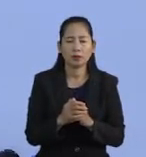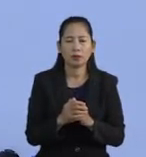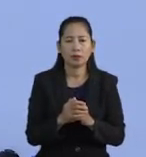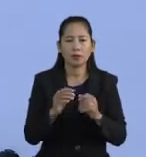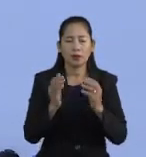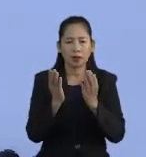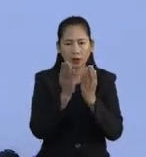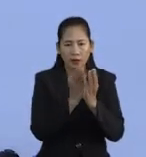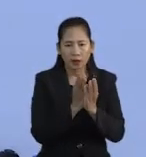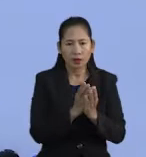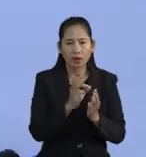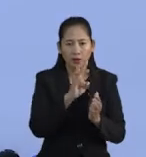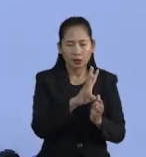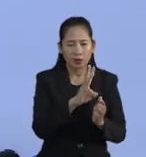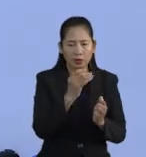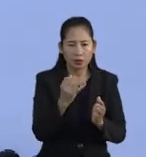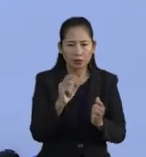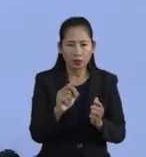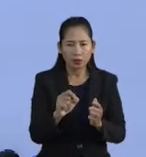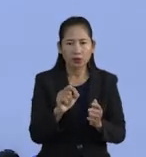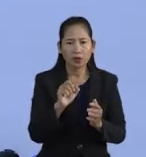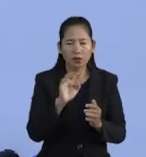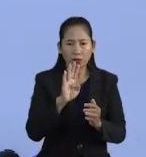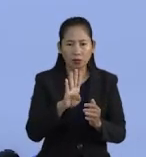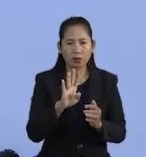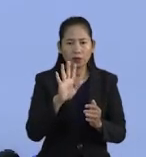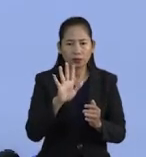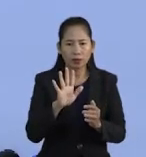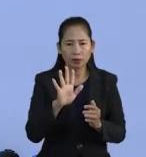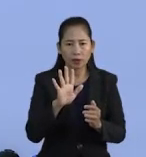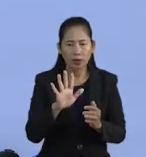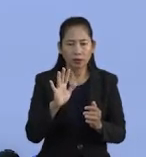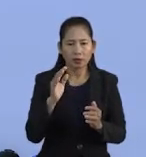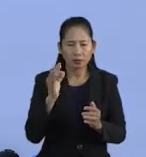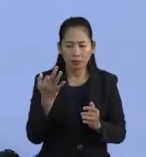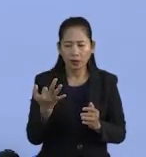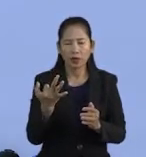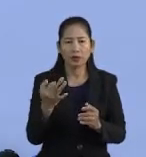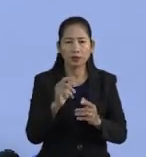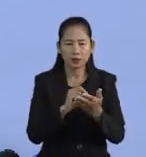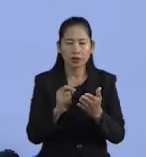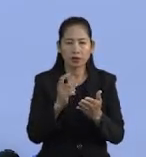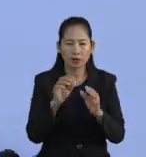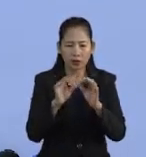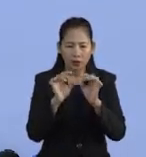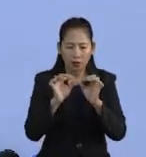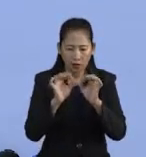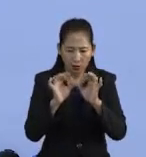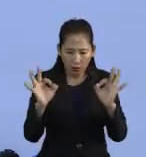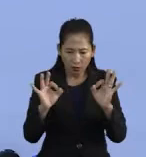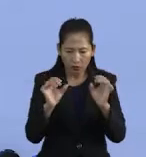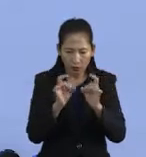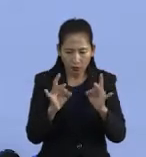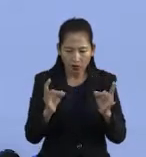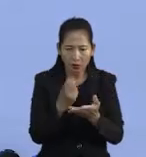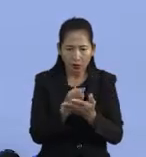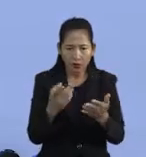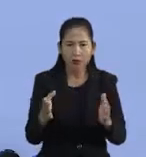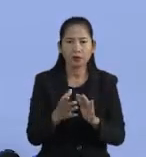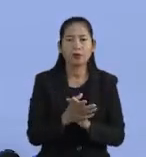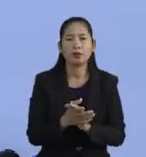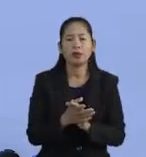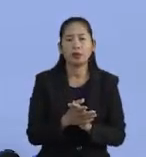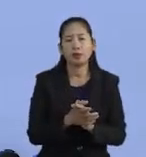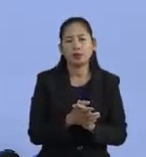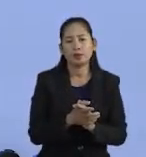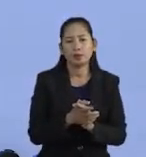dưỡng án thác xám sắp bà mối chết buôn rồi ha sắp bầm bầy ta dừng xe tùm rung bầm rìa dừng mấy con và cứ